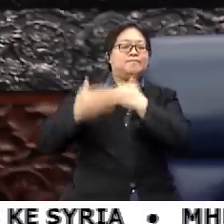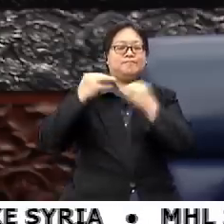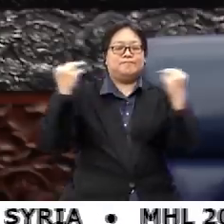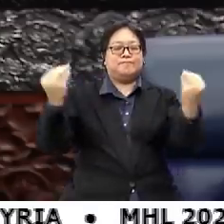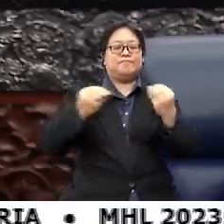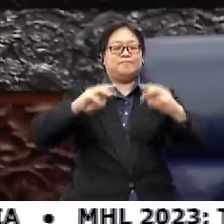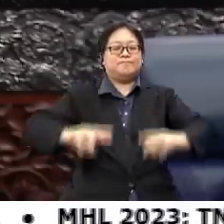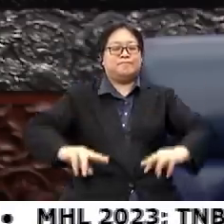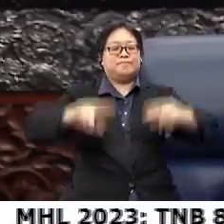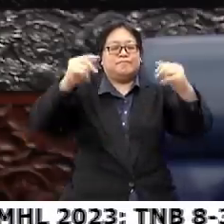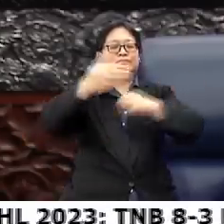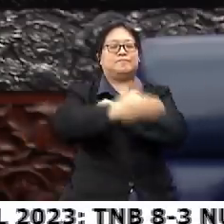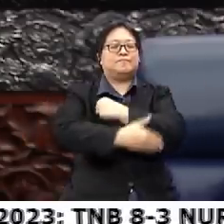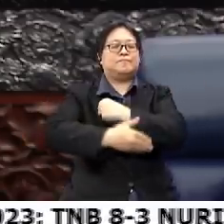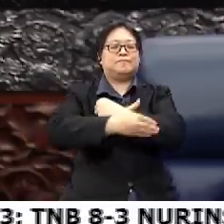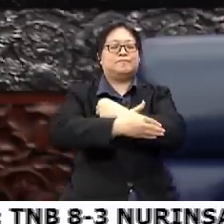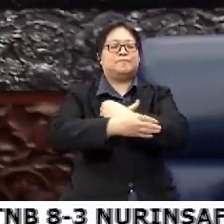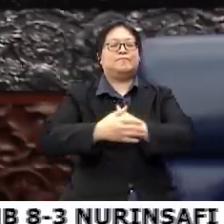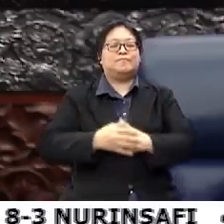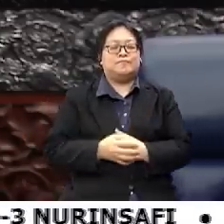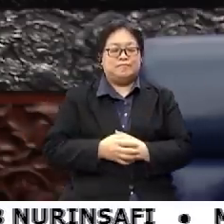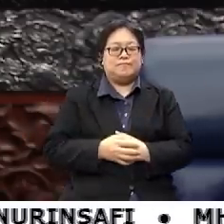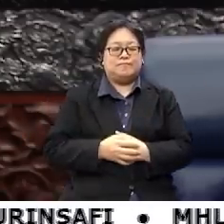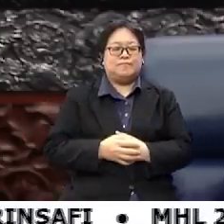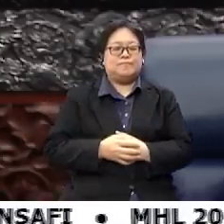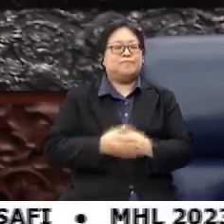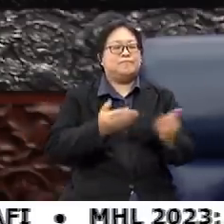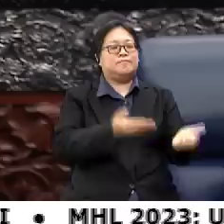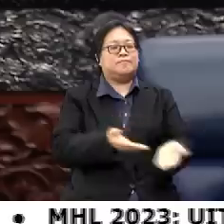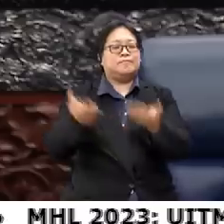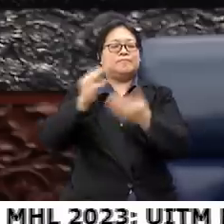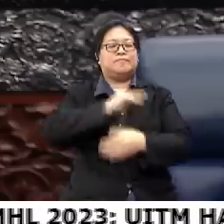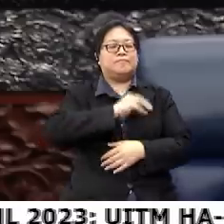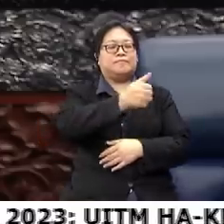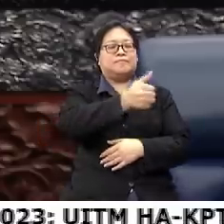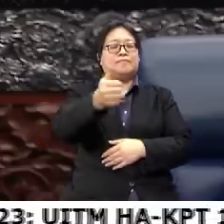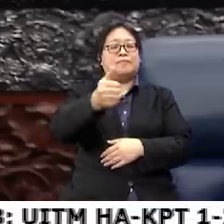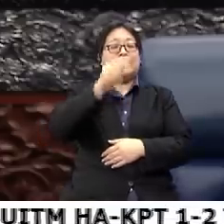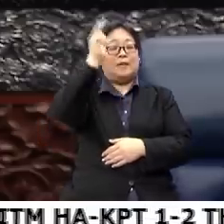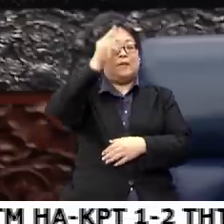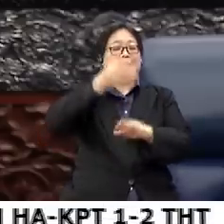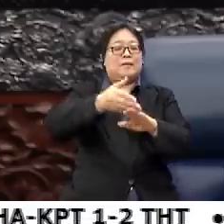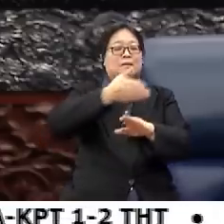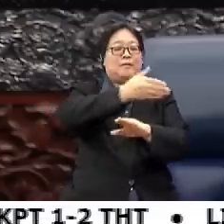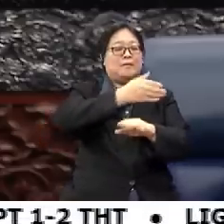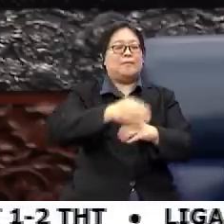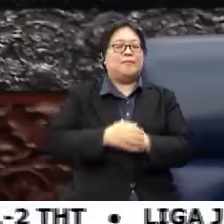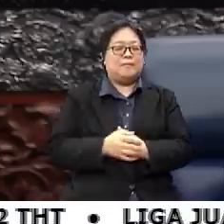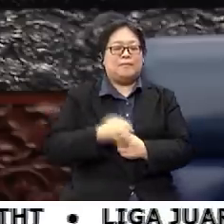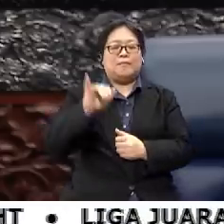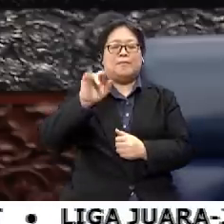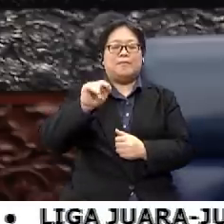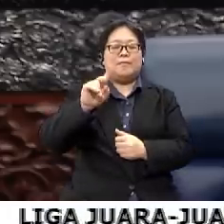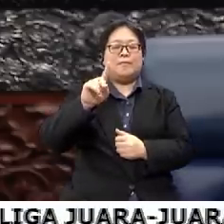Majlis Pemulihan Negara yang telah dibawa ke perhatian Kabinet Kerajaan sebelum ini, bahawa indikator pemulihan